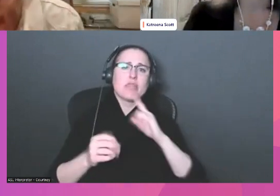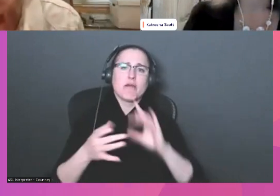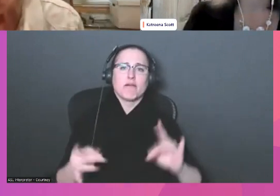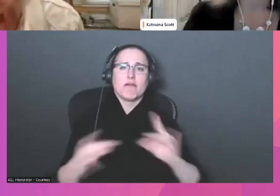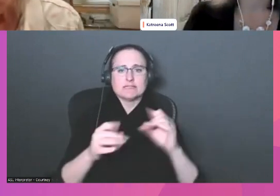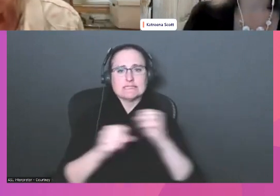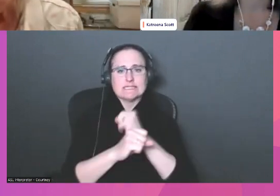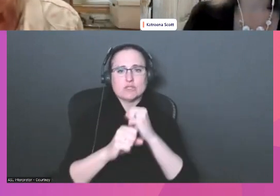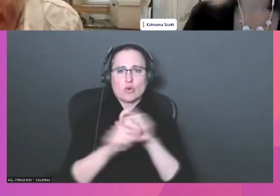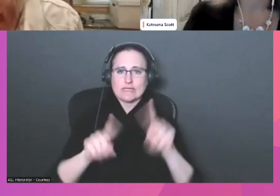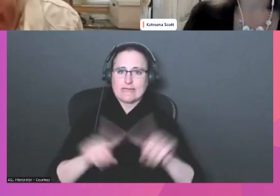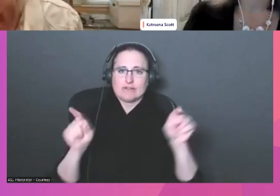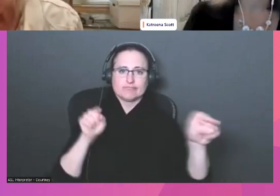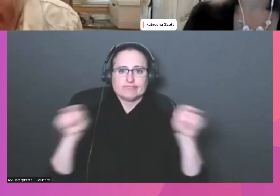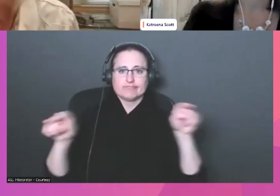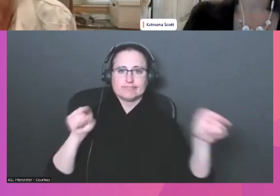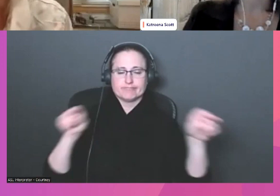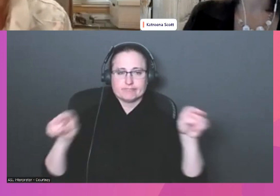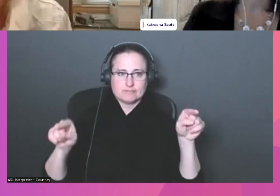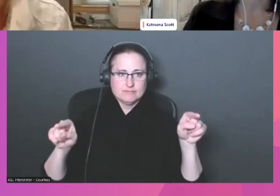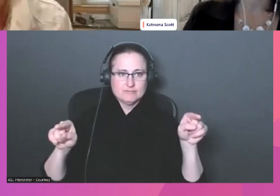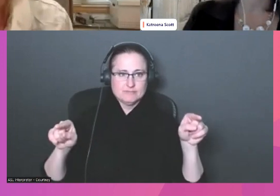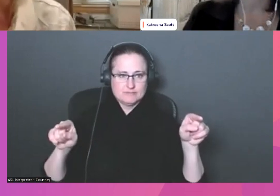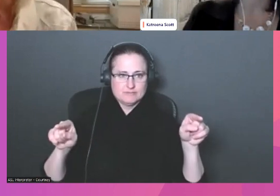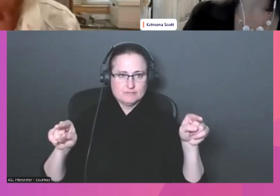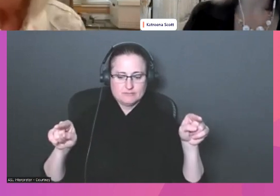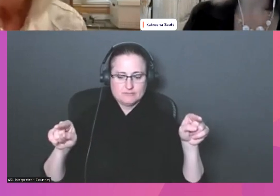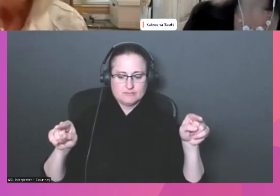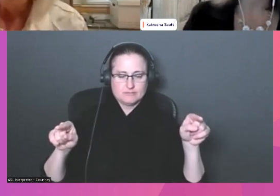elles vont dire qu'il y a une différence statistique.